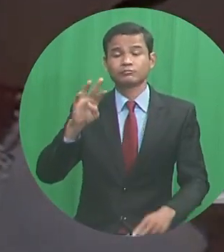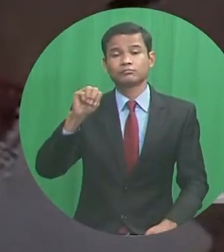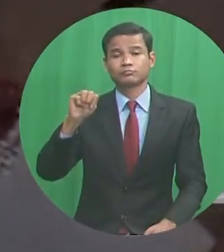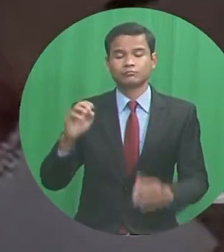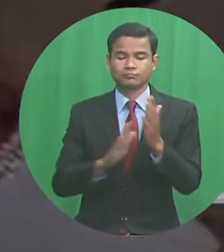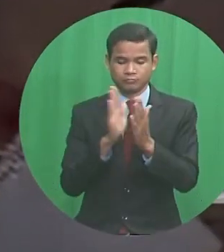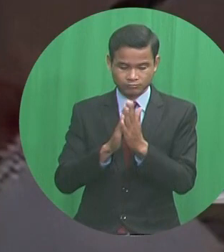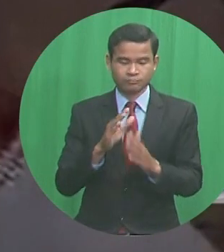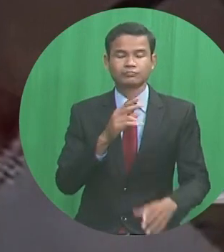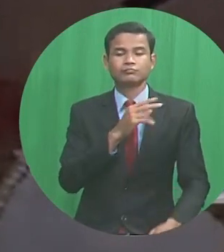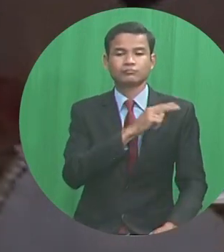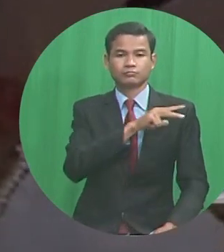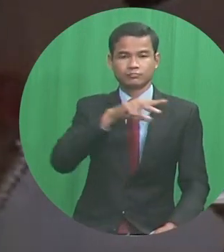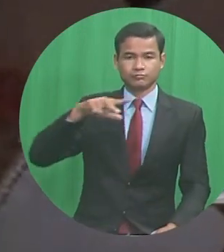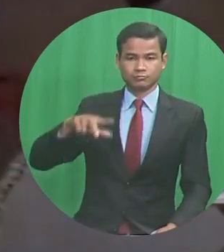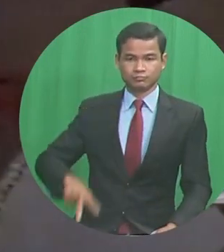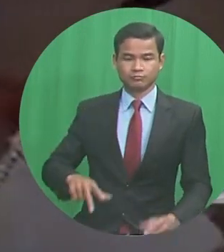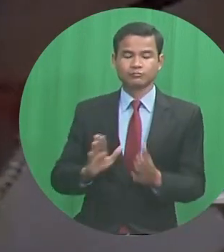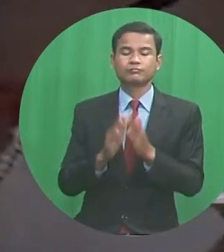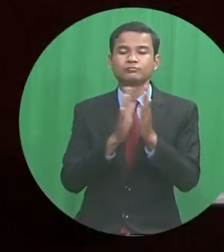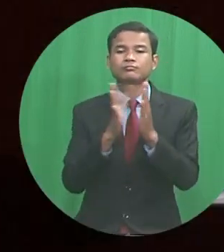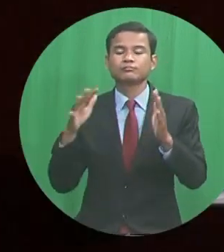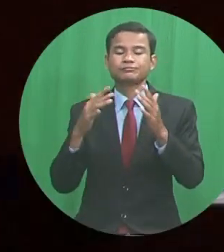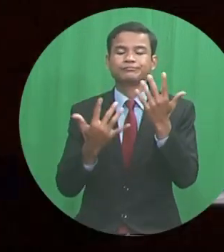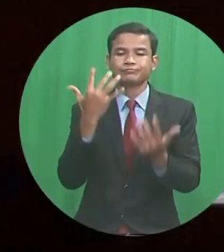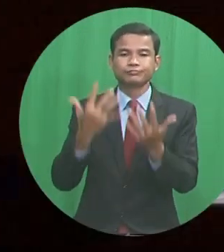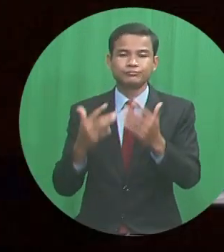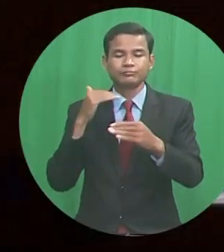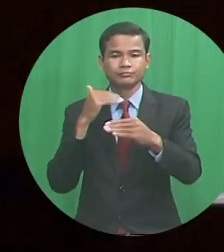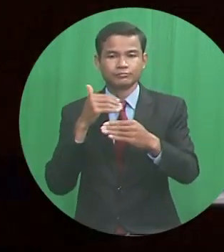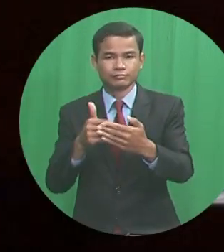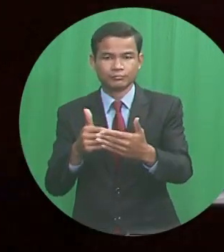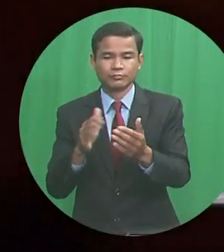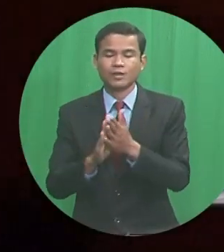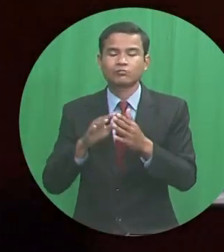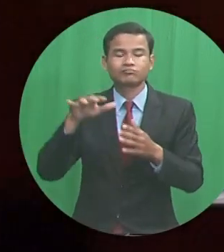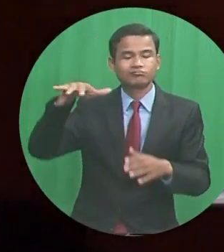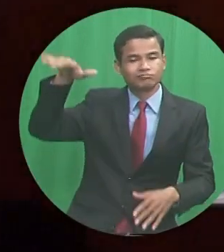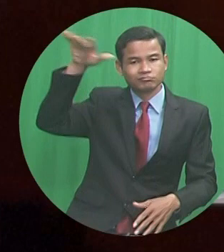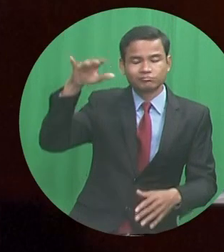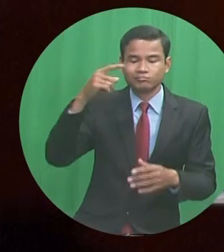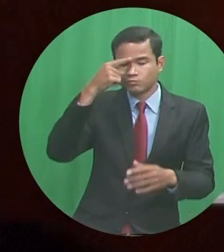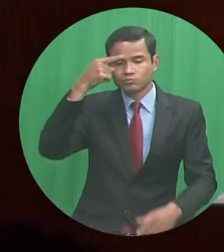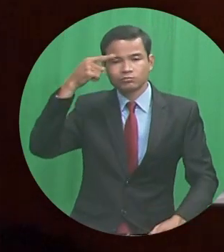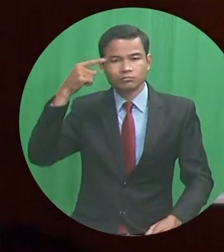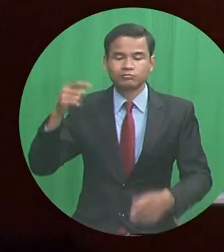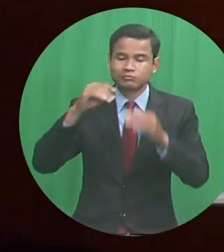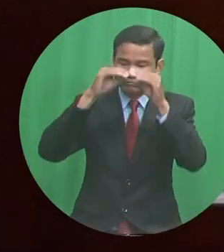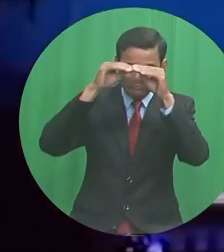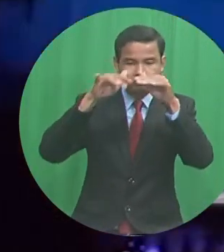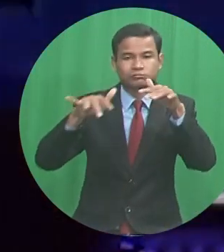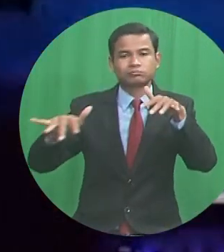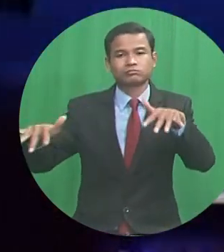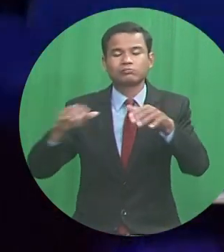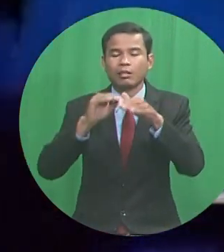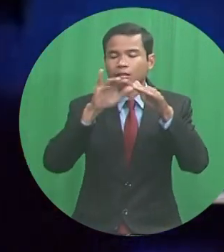ទុយហ្គាល់ហេតុការភ្លើងឆេះព្រៃនៅក្បែរនោះបានប្រែក្លាយផ្ទៃមេឃឡើងខ្មៅស្រអាប់ nâng bát bánh chanh phát cho mọc lơ vô mà